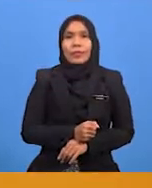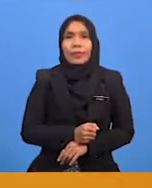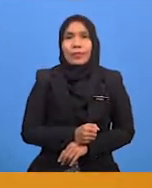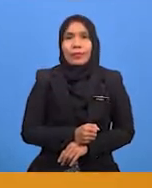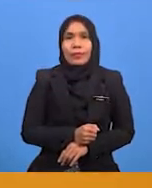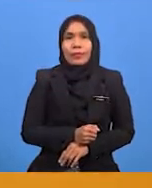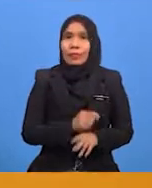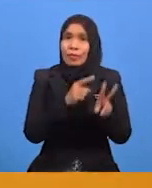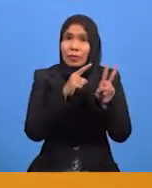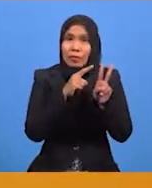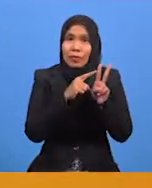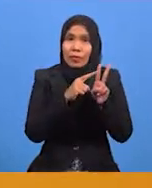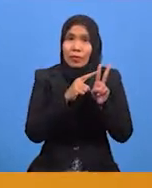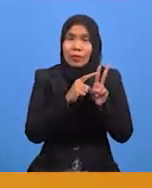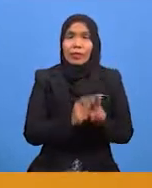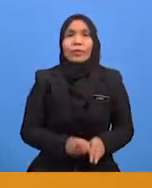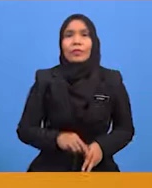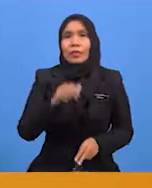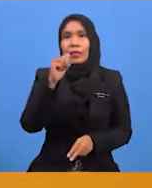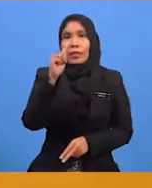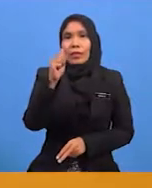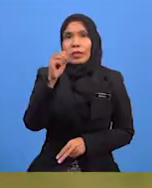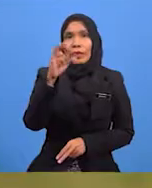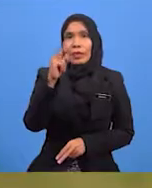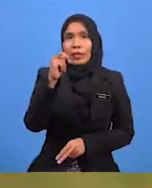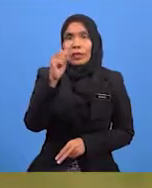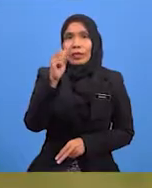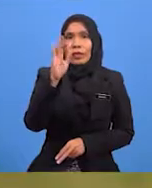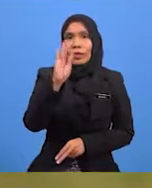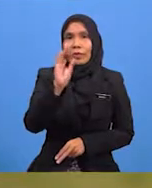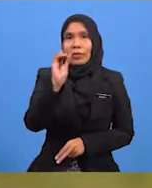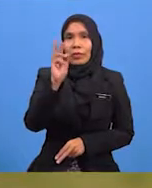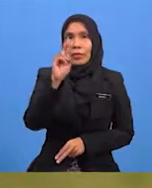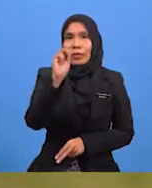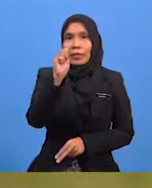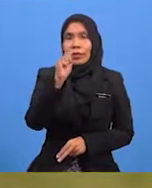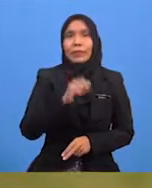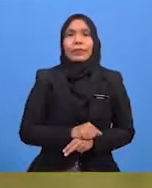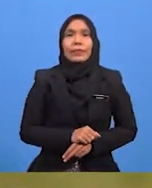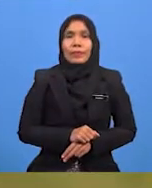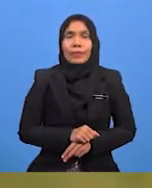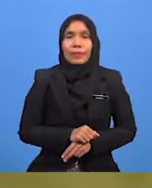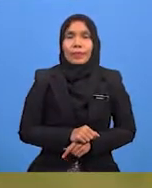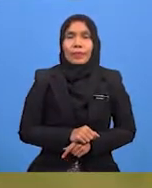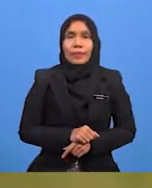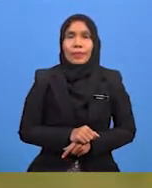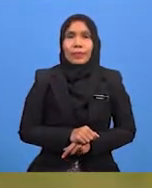Gaya bahasa yang kedua pula ialah anafora. Kalau sinkof tadi adalah singkatan